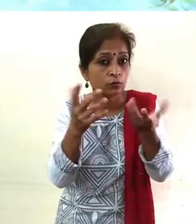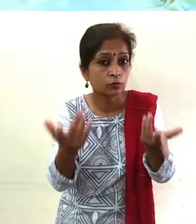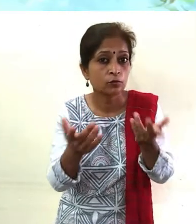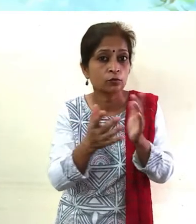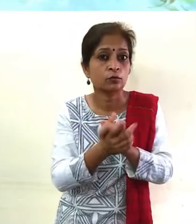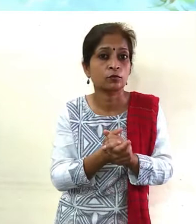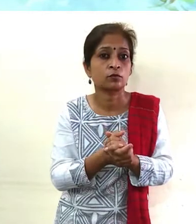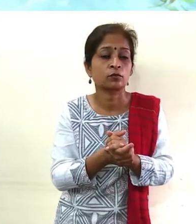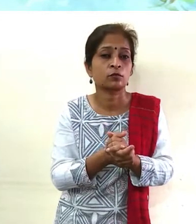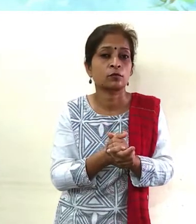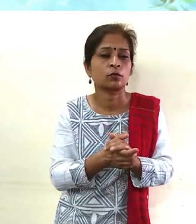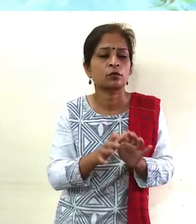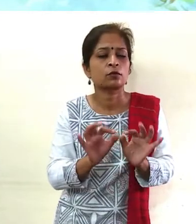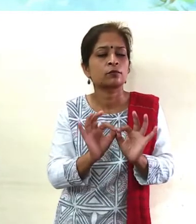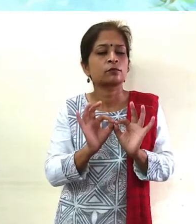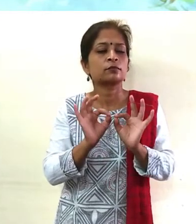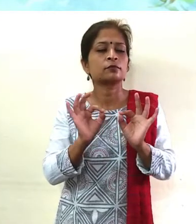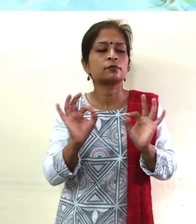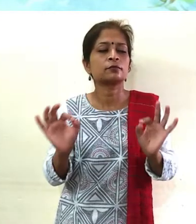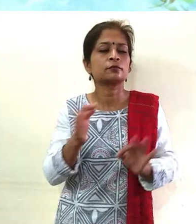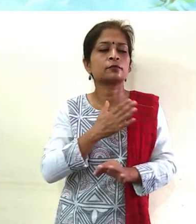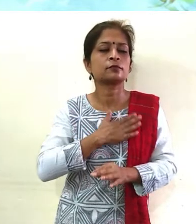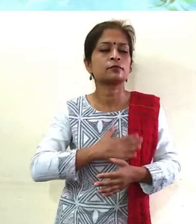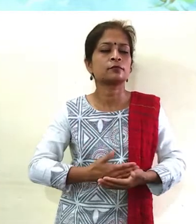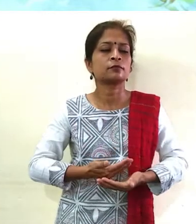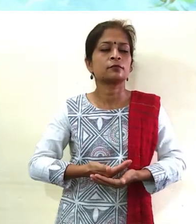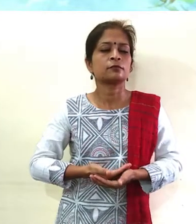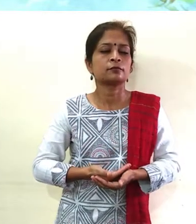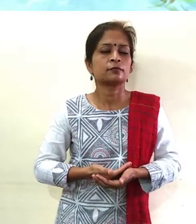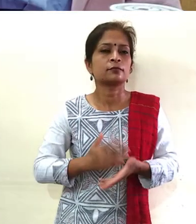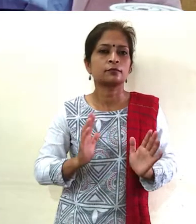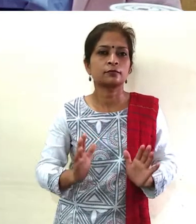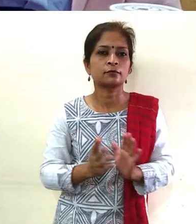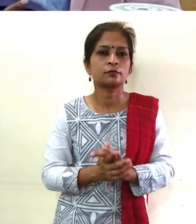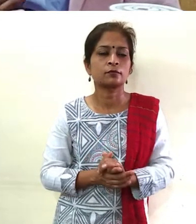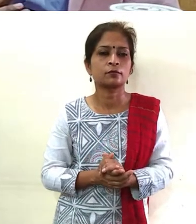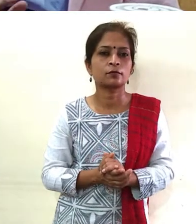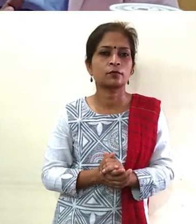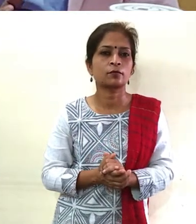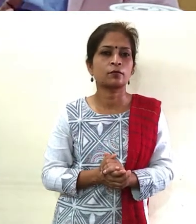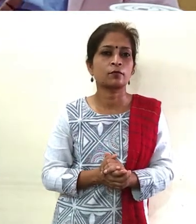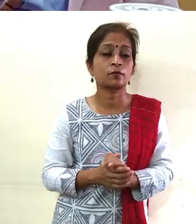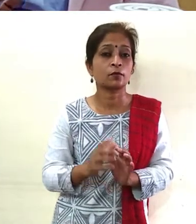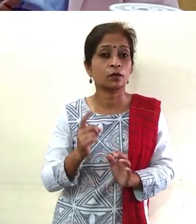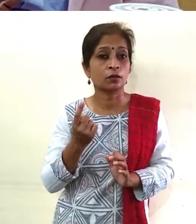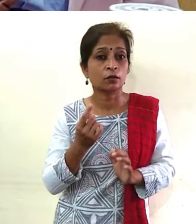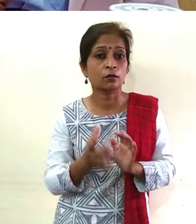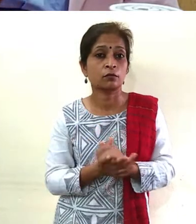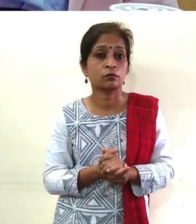बिल्कुल भी एक शांत, एक सौहार्दपूर्ण, एक